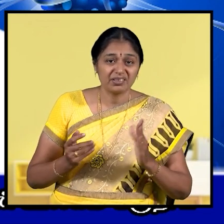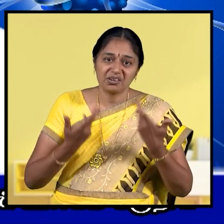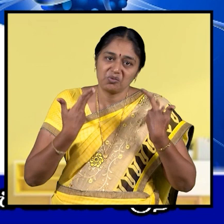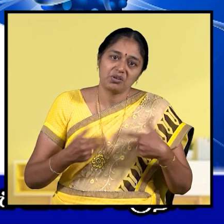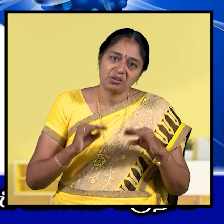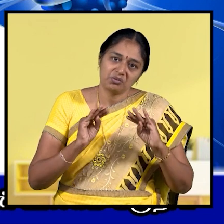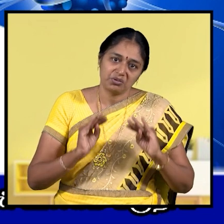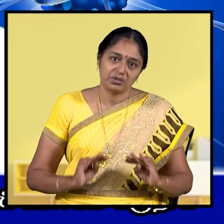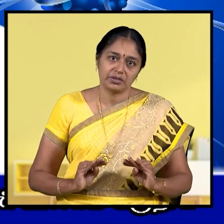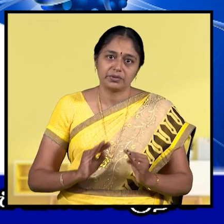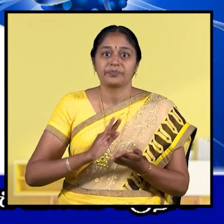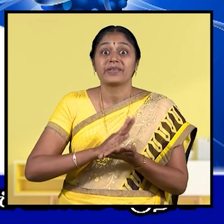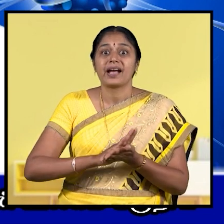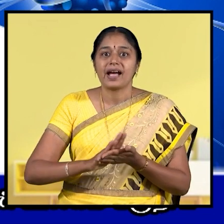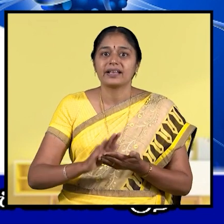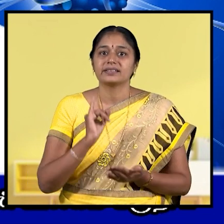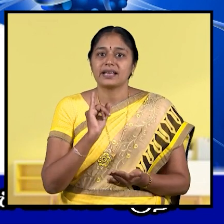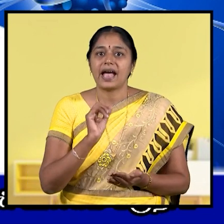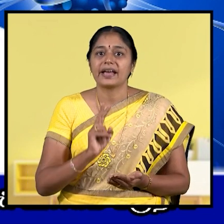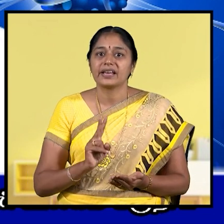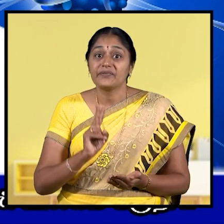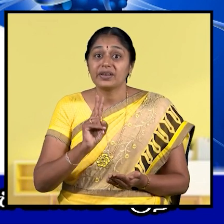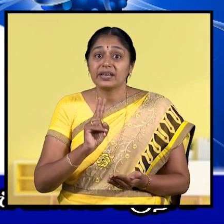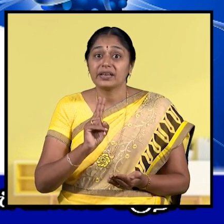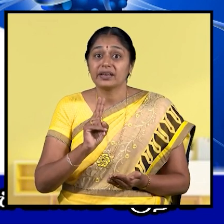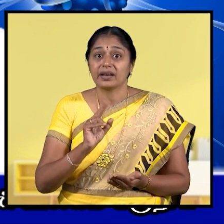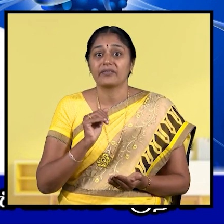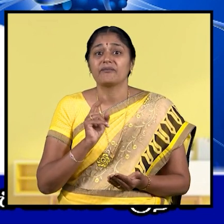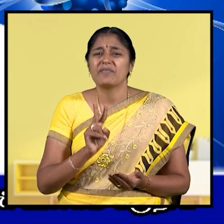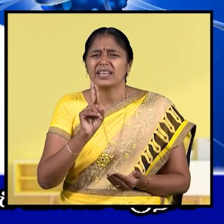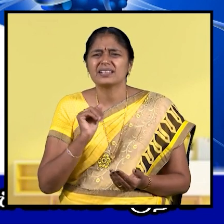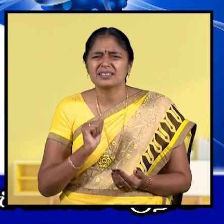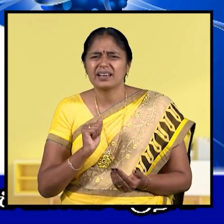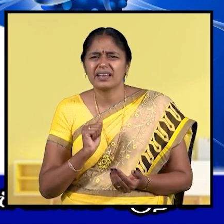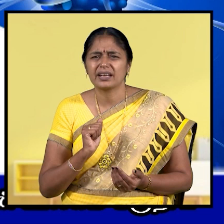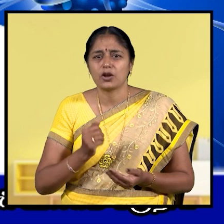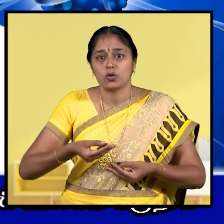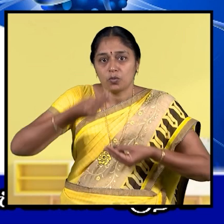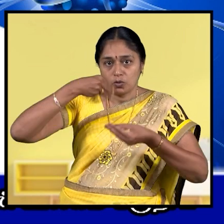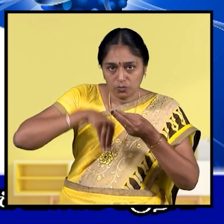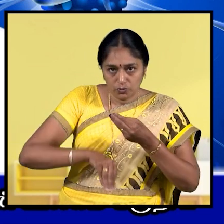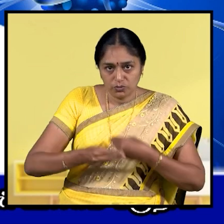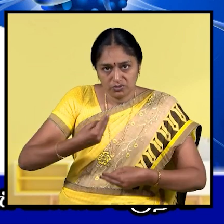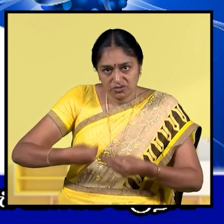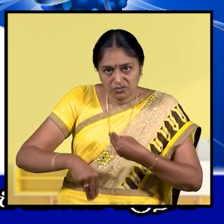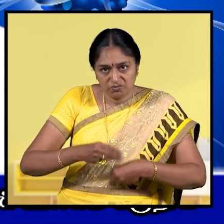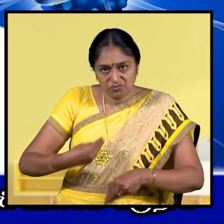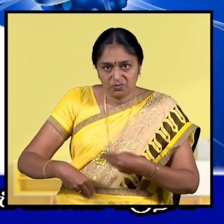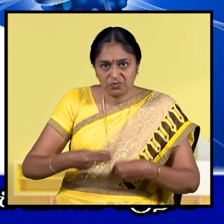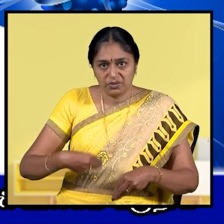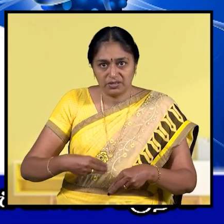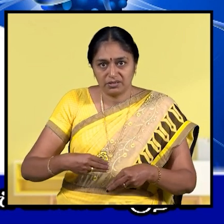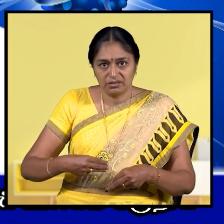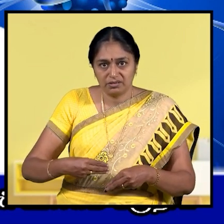அப்படின்னு கேட்டிங்கன்னா, இந்த HIV வைரஸ் நெருக்கமாக வந்து வெள்ளையணுக்கள் உடம்பு உள்ளாரே பூந்து அங்கே பல்கி பெருகி வெள்ளையணுக்களை கிழித்து கொண்டு வெளியில்